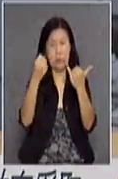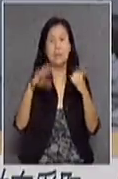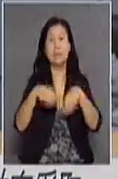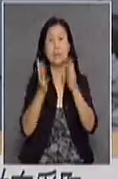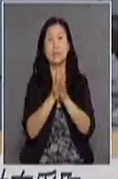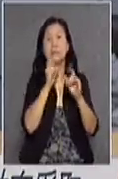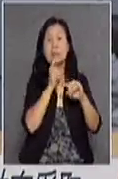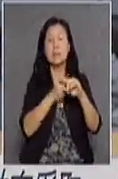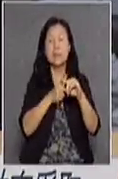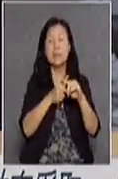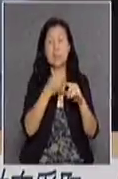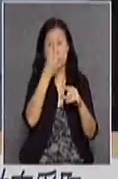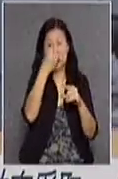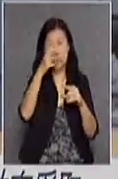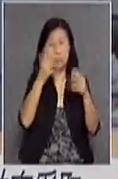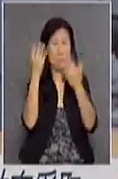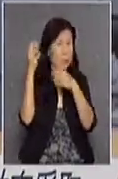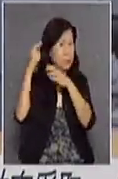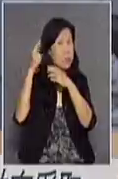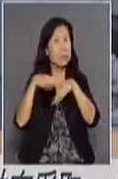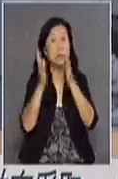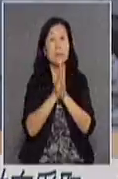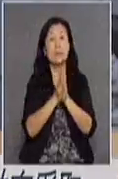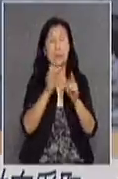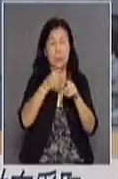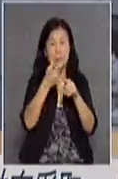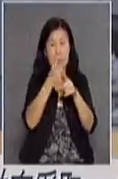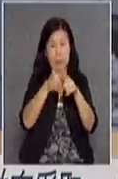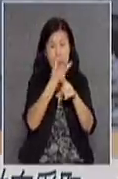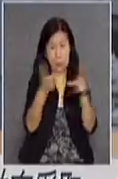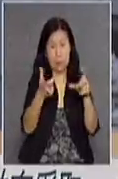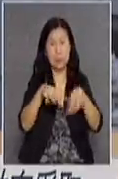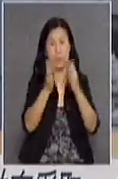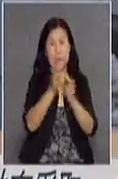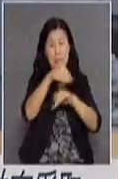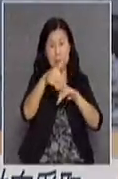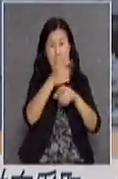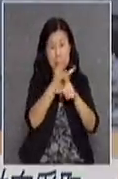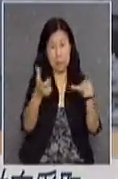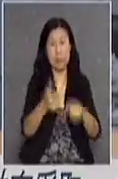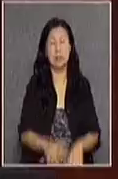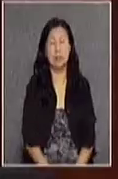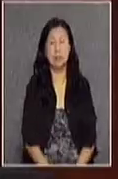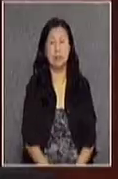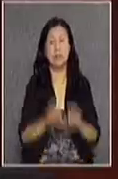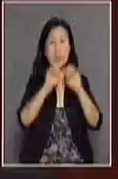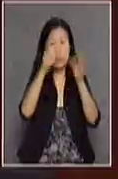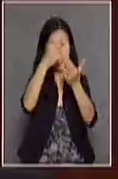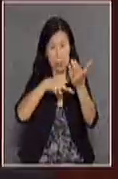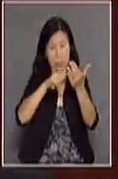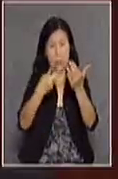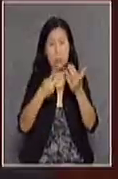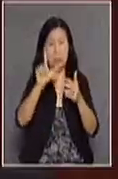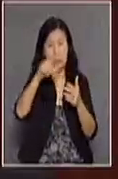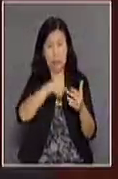相當於廣播處長薪金起點的一個月的預算開支。 現在各位提出的待決議題是梁國雄